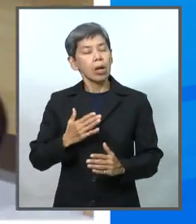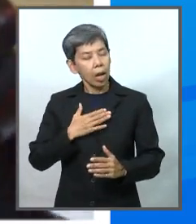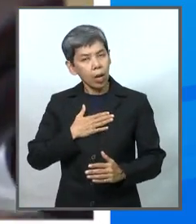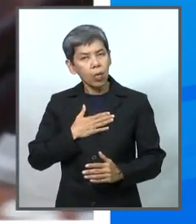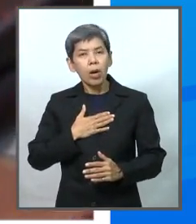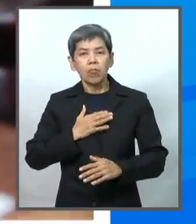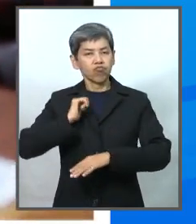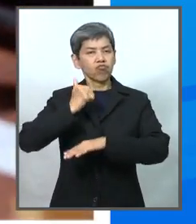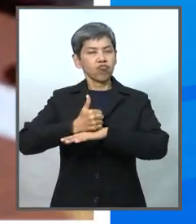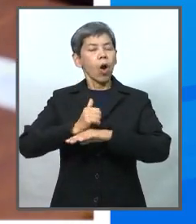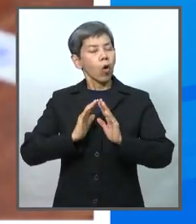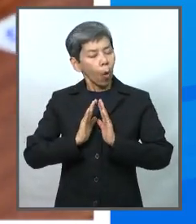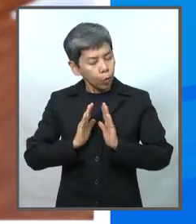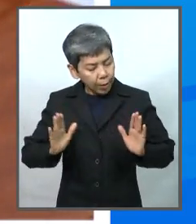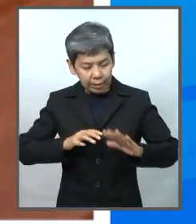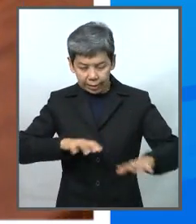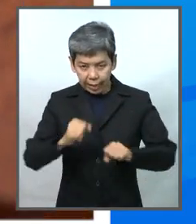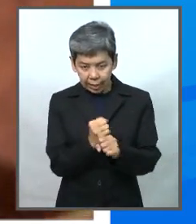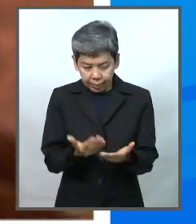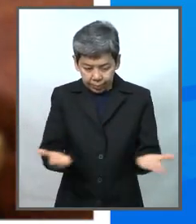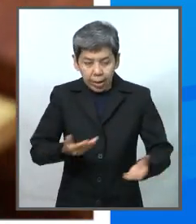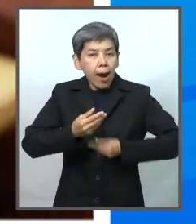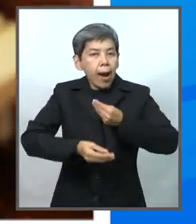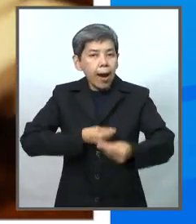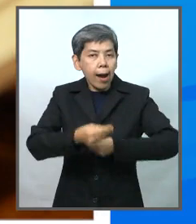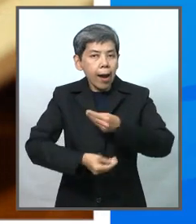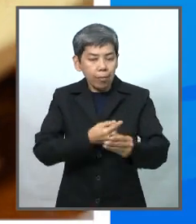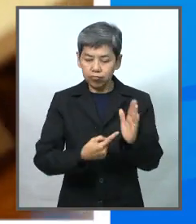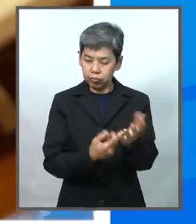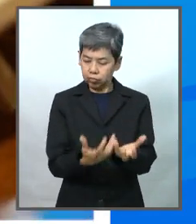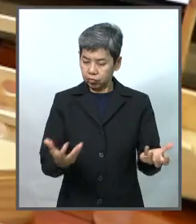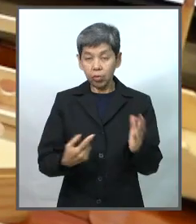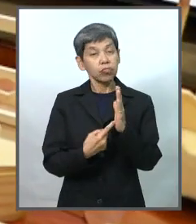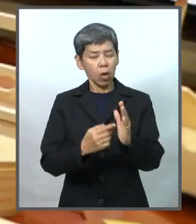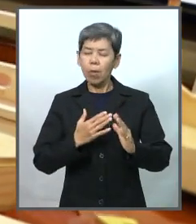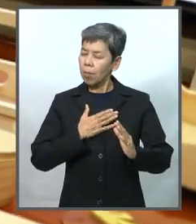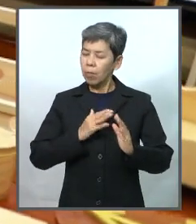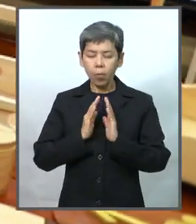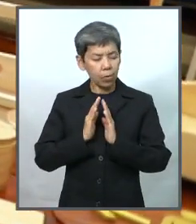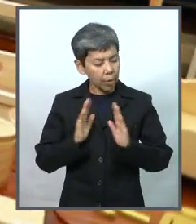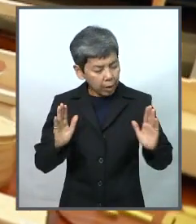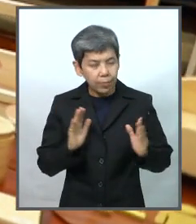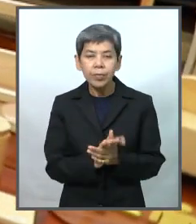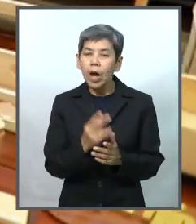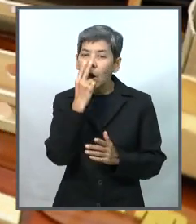ที่มีผู้ใหญ่สนับสนุนให้มีการออกบูธได้มาแสดงสินค้าและออก